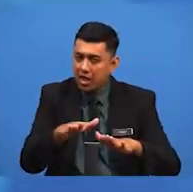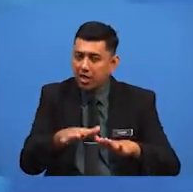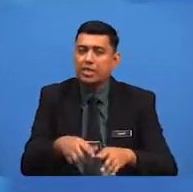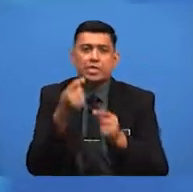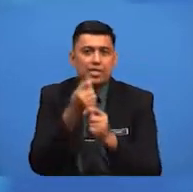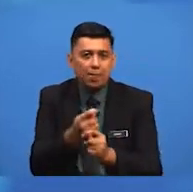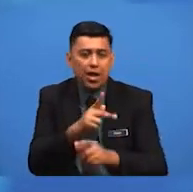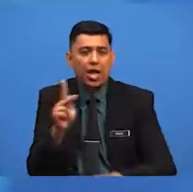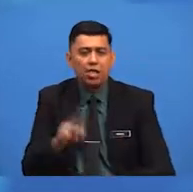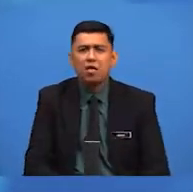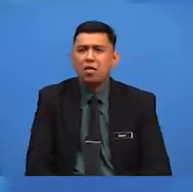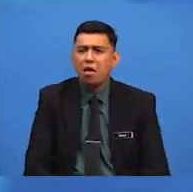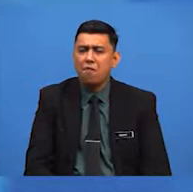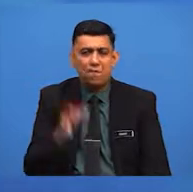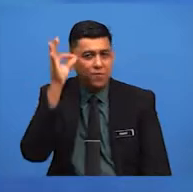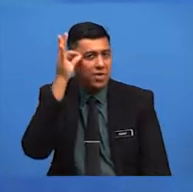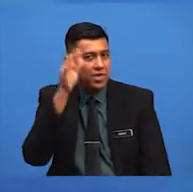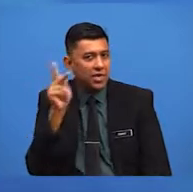ditetapkan? Fikirkan.